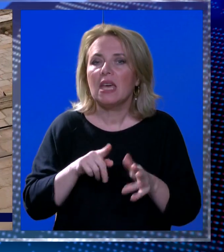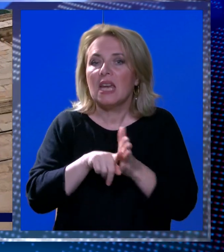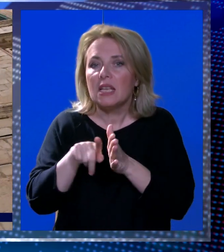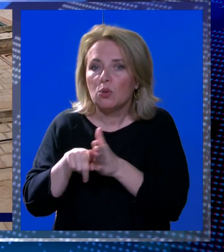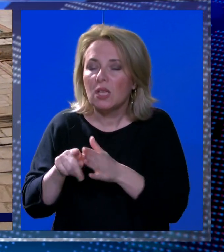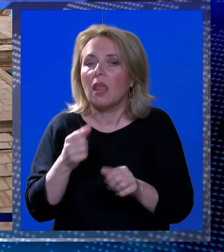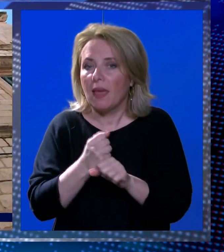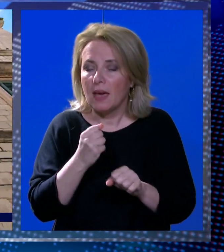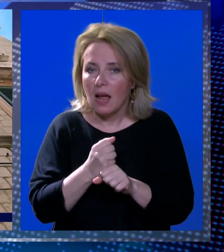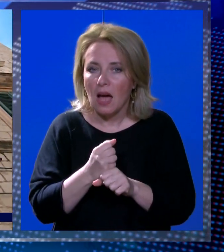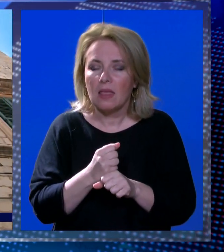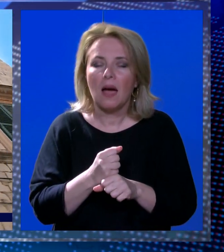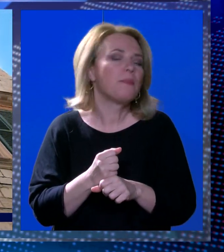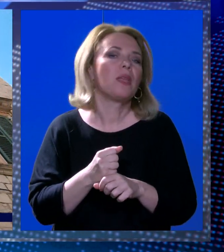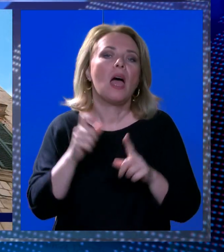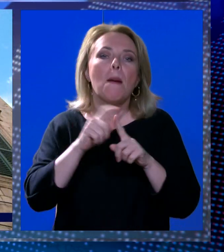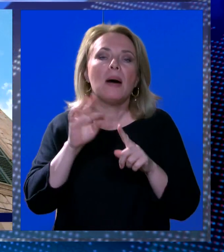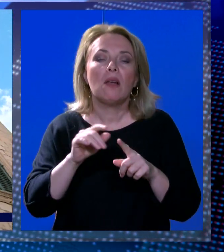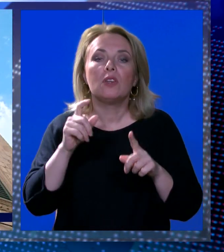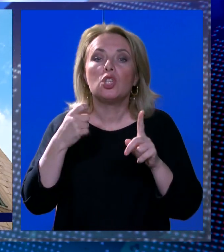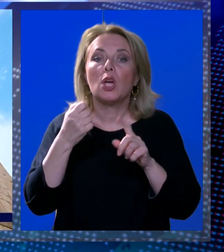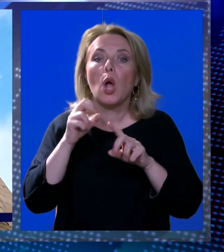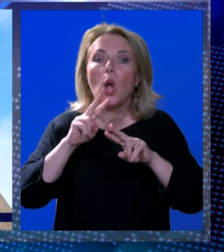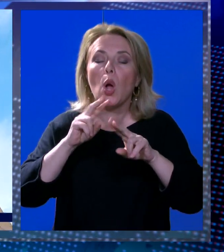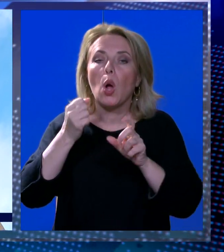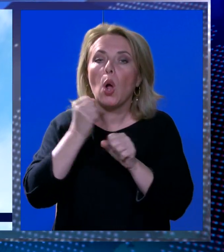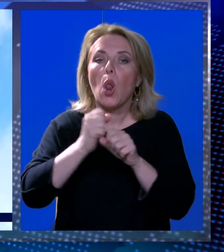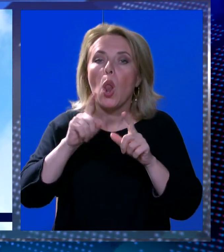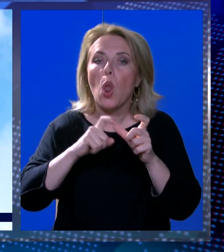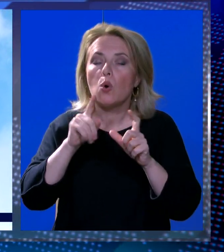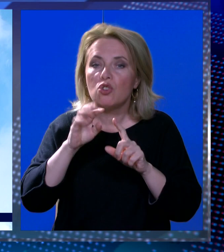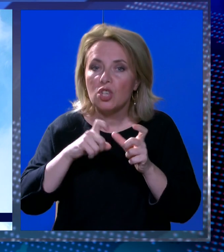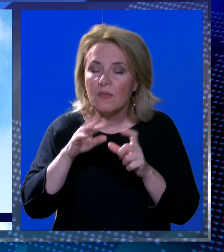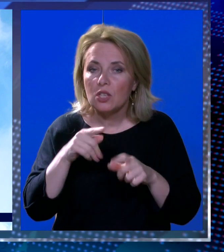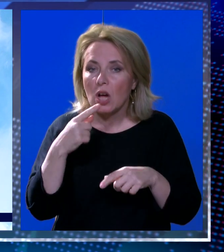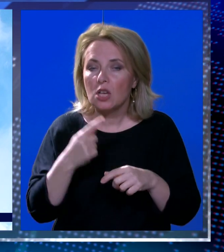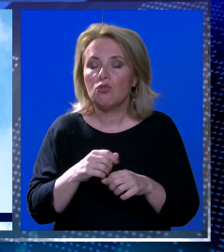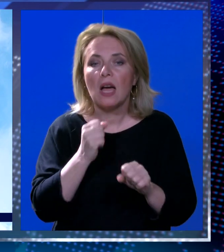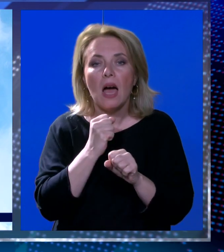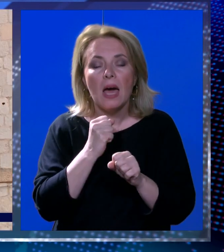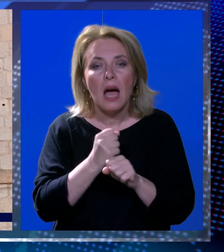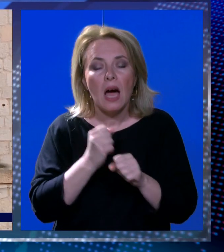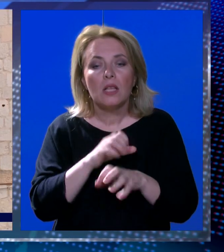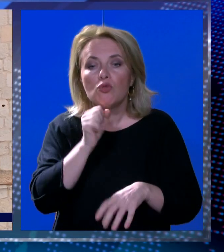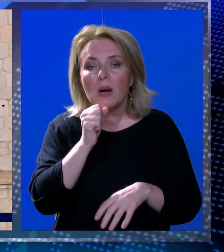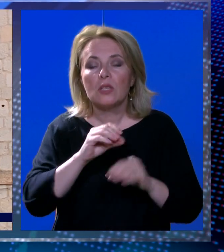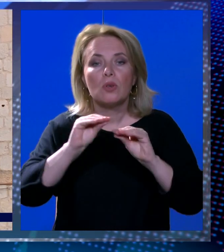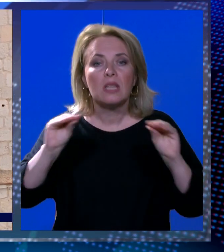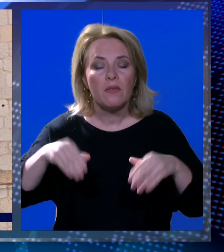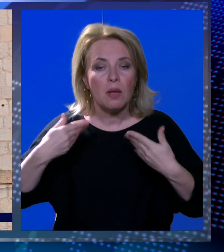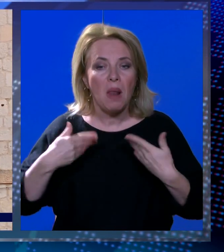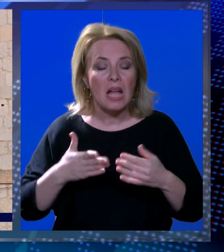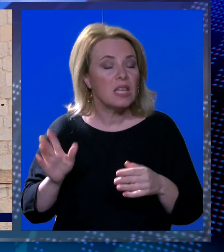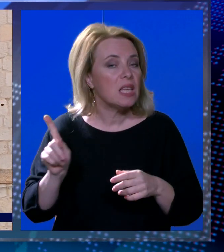proaktivnog rada. Martina Pavlović i Ivan Gluščević, koji su napustili ovaj savjet, ističu kako rad Županijskog savjeta mladih